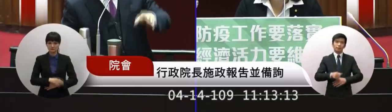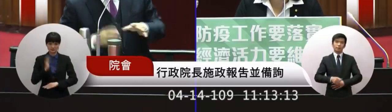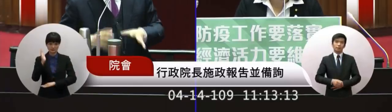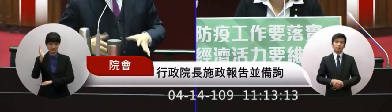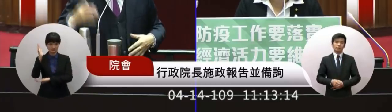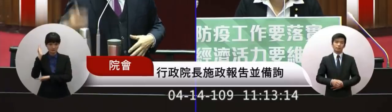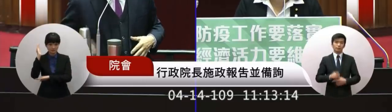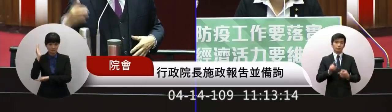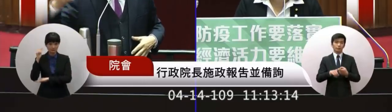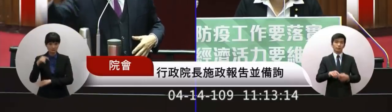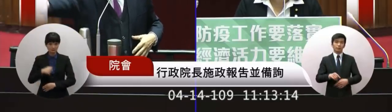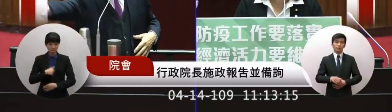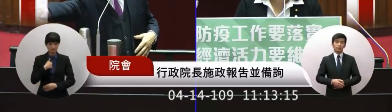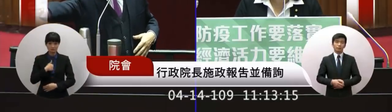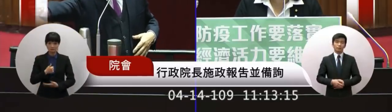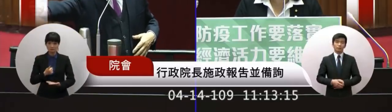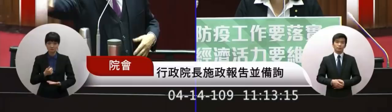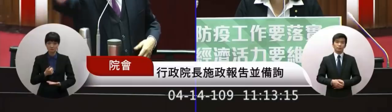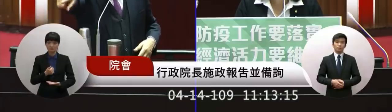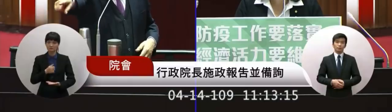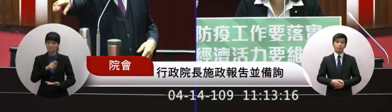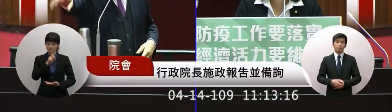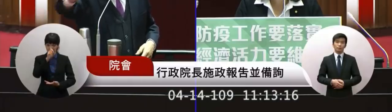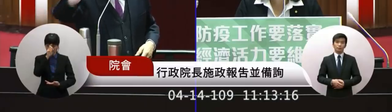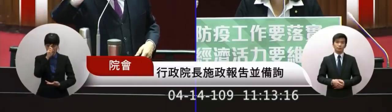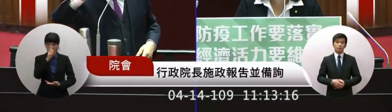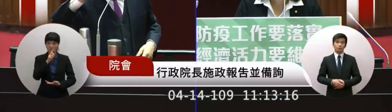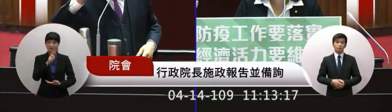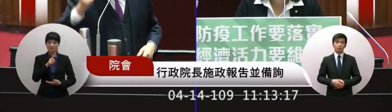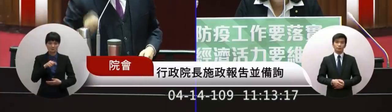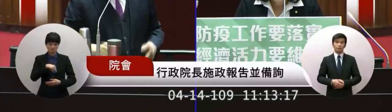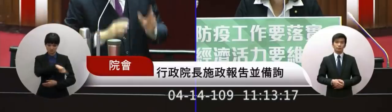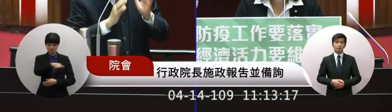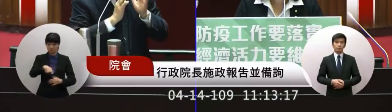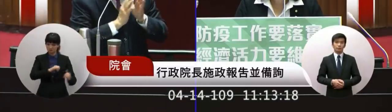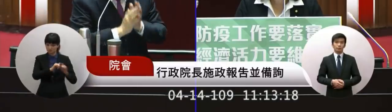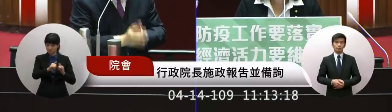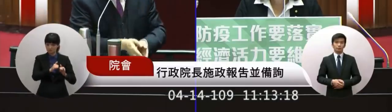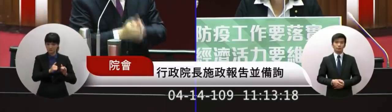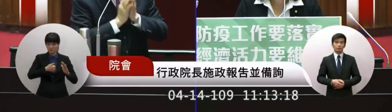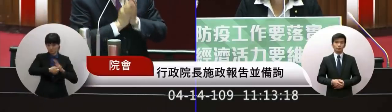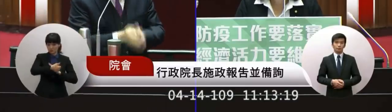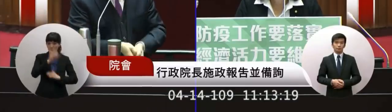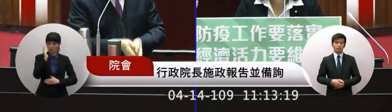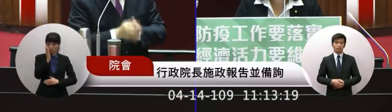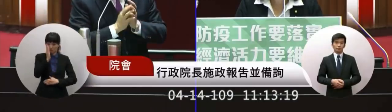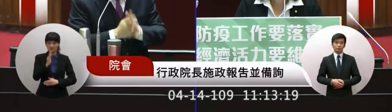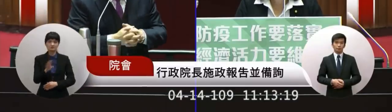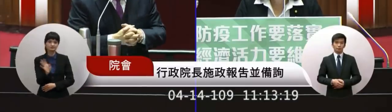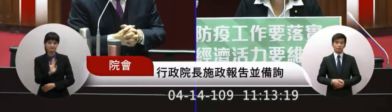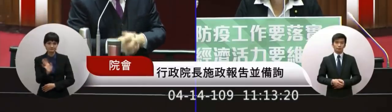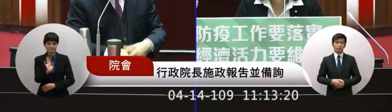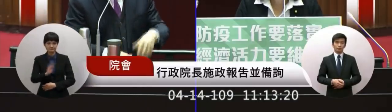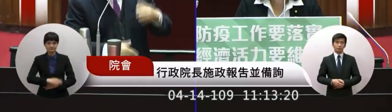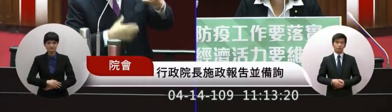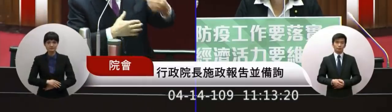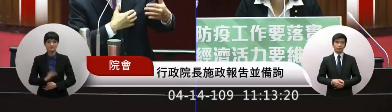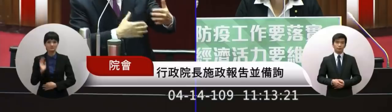政府其實不需要反正都不可以出來不需要所以我們只不過給他們保